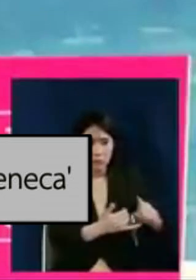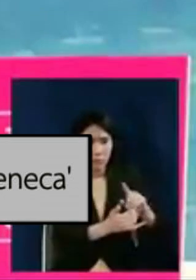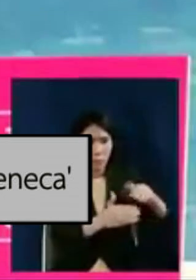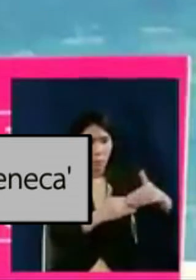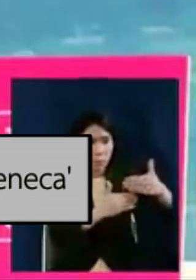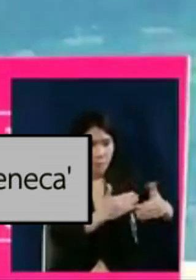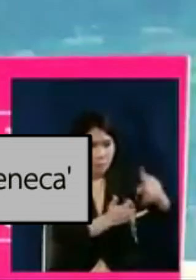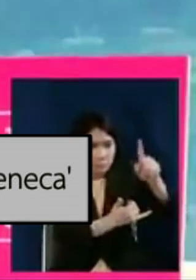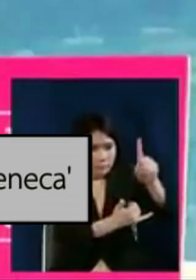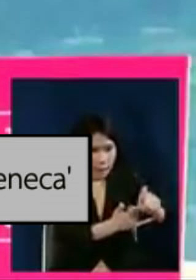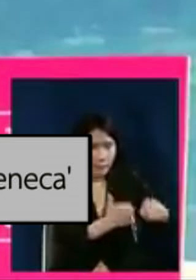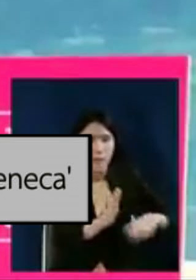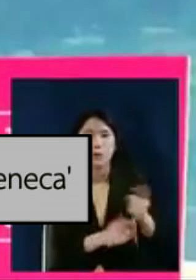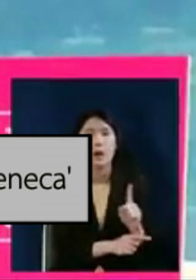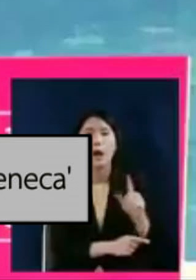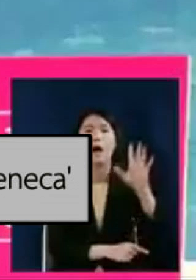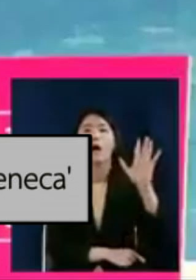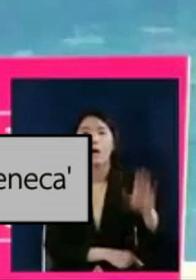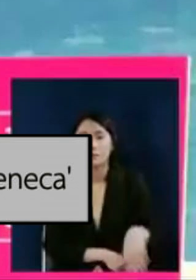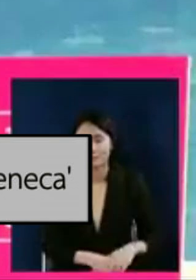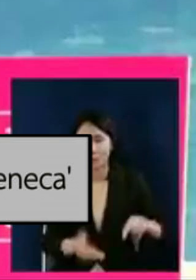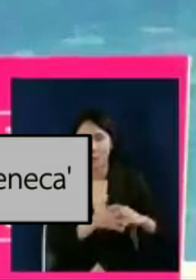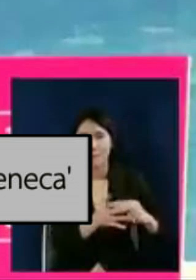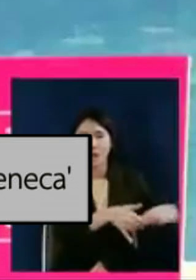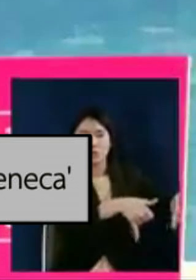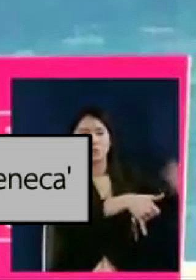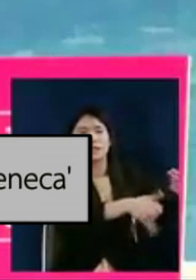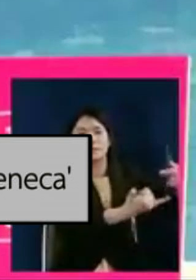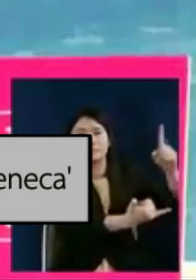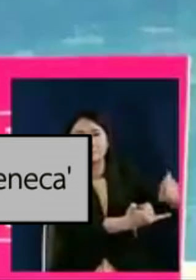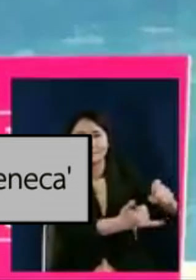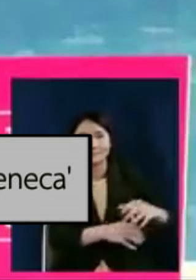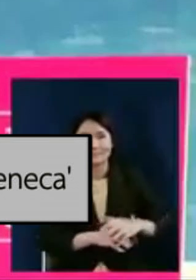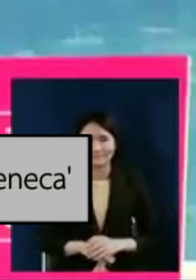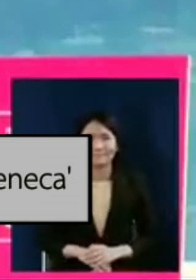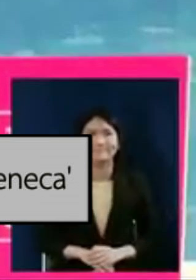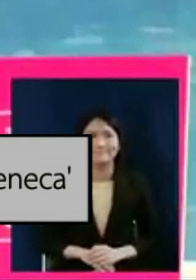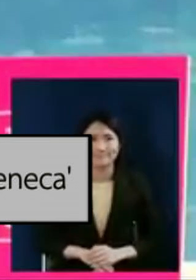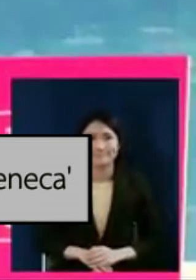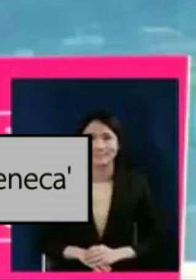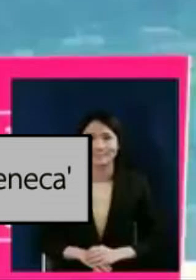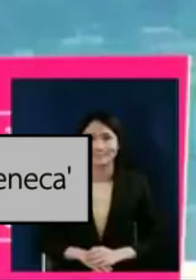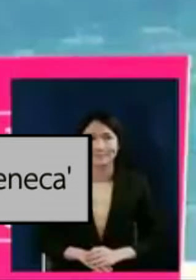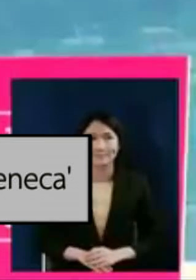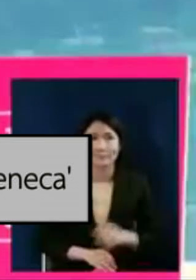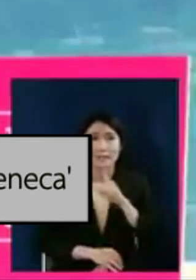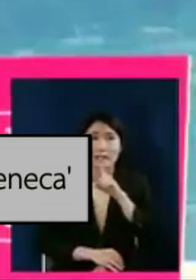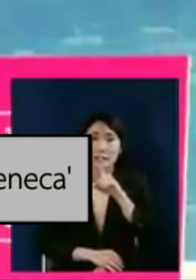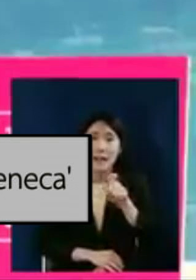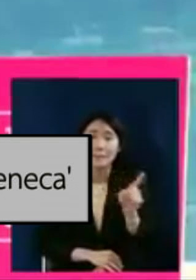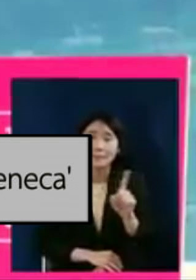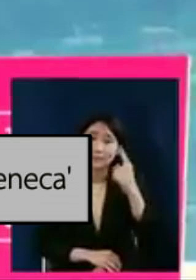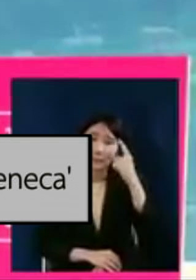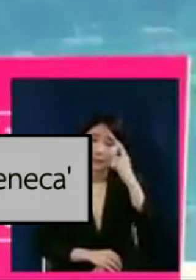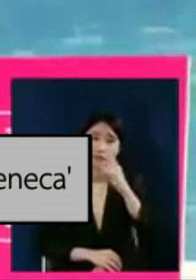ผมก็ไปดูเป็นเหตุการตายก็ถูกยิงตายอ่ะนะพอถูกจริงตายถามว่าเป็นอาการให้อาการ